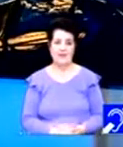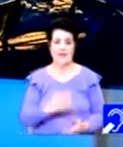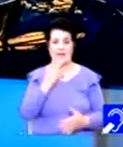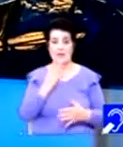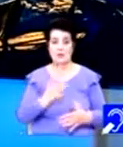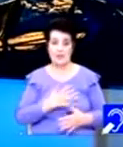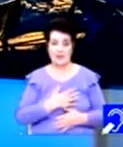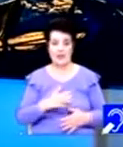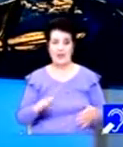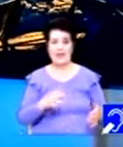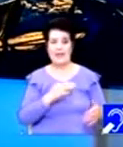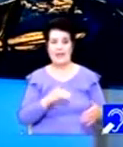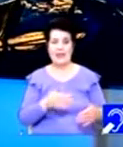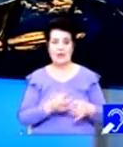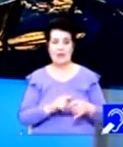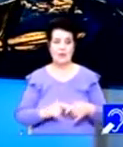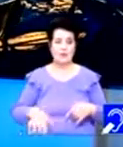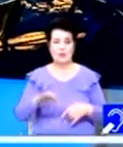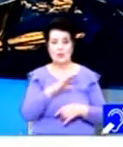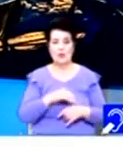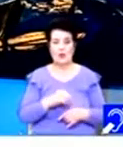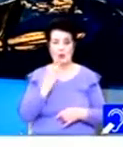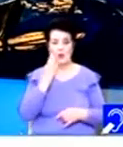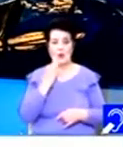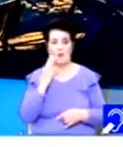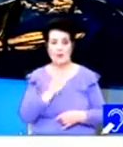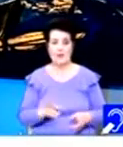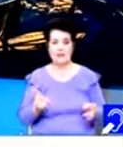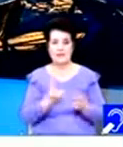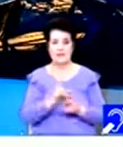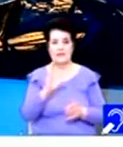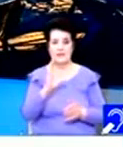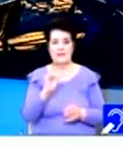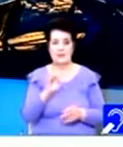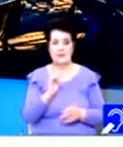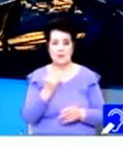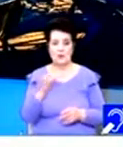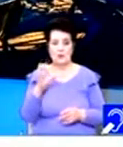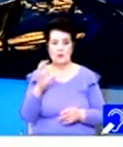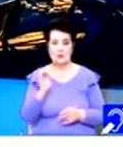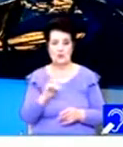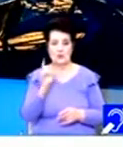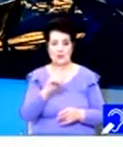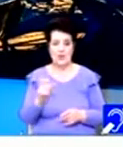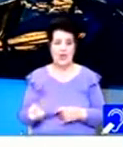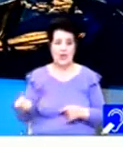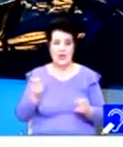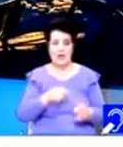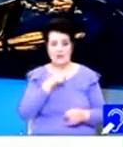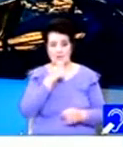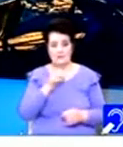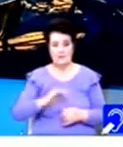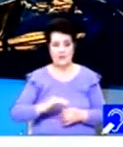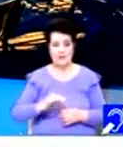Iubitorii chitarelor din toată România s-au întâlnit în acest weekend în Sibiu. Aproape 500 de muzicieni, adulți și copii,